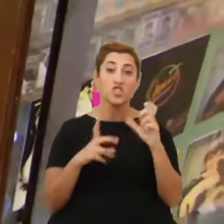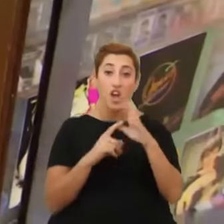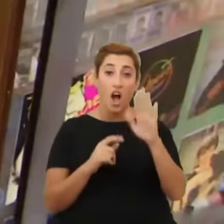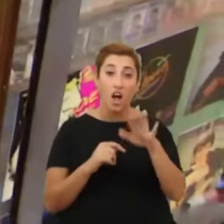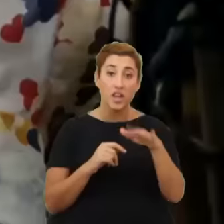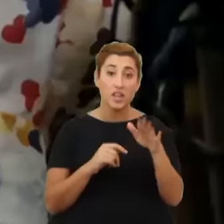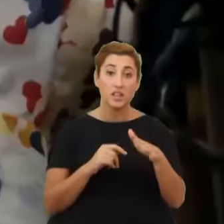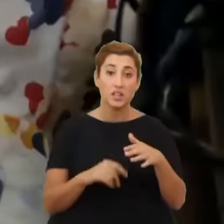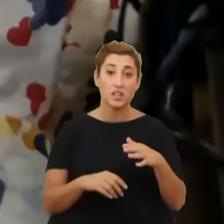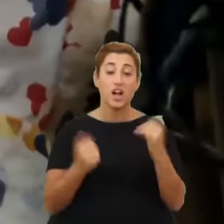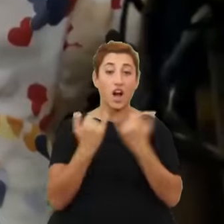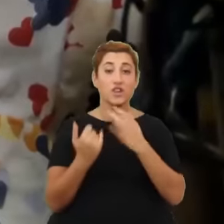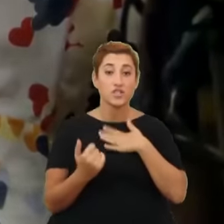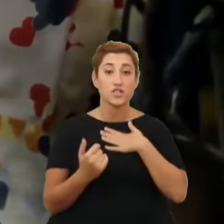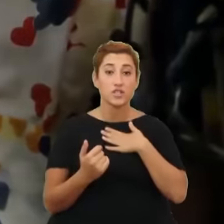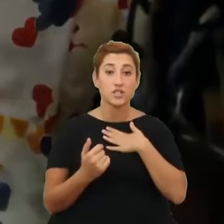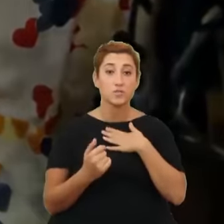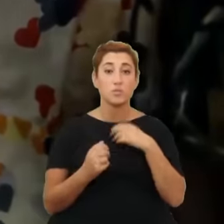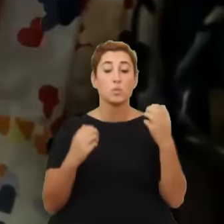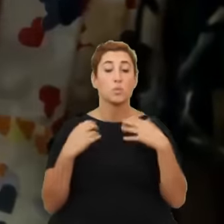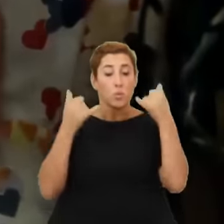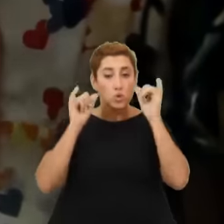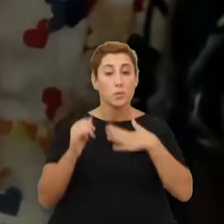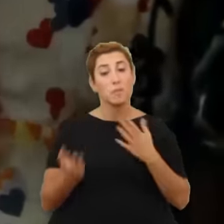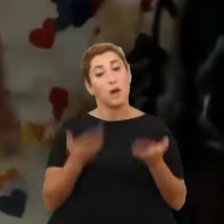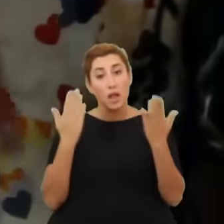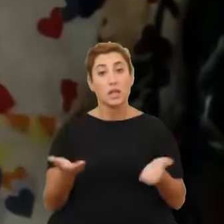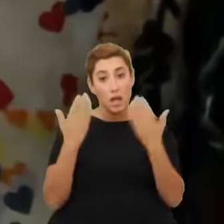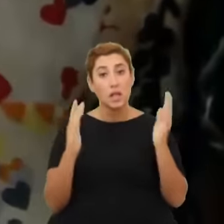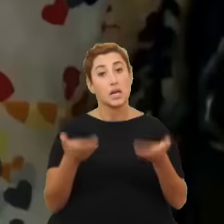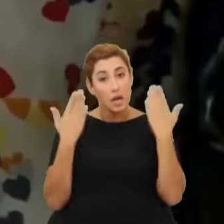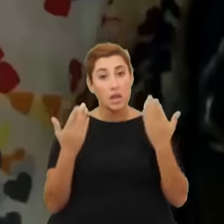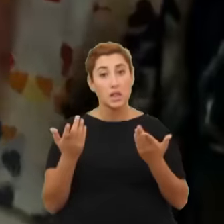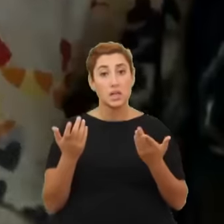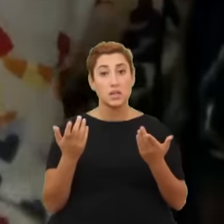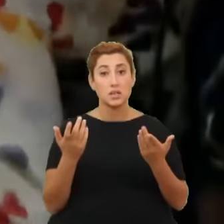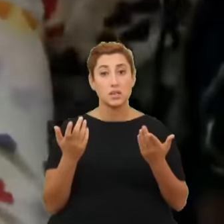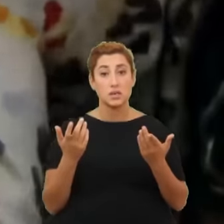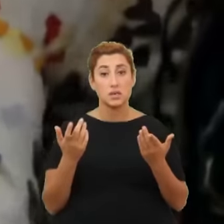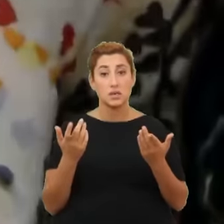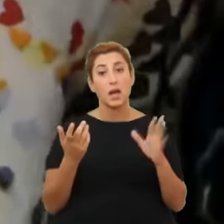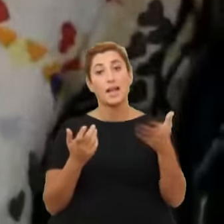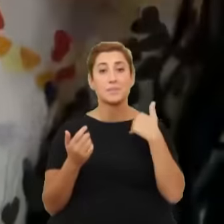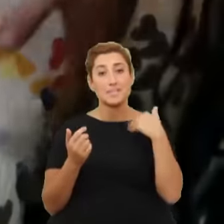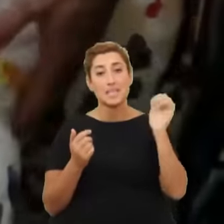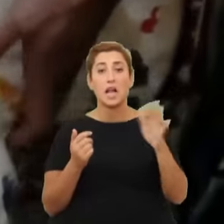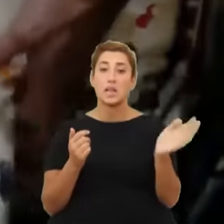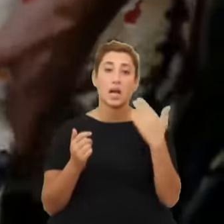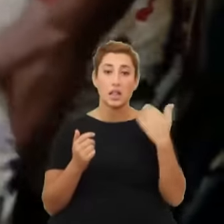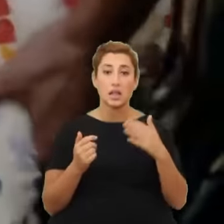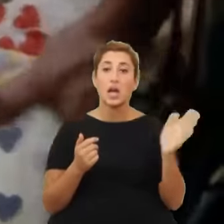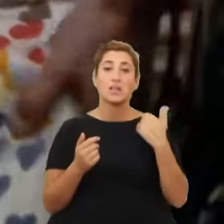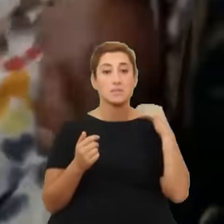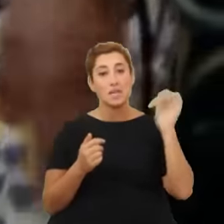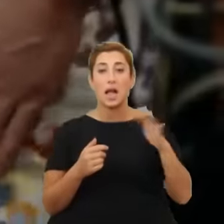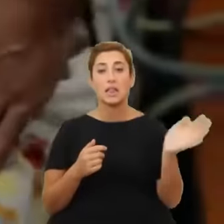Şahin'im. Kardeşim. Koçum benim. Kalk koçum kalk. Kalk kalk. Hadi biz geldik hadi.